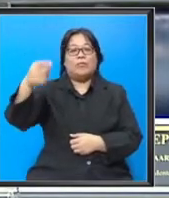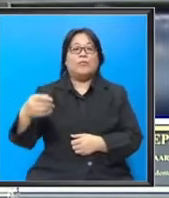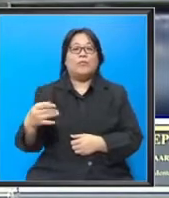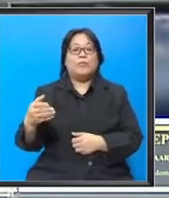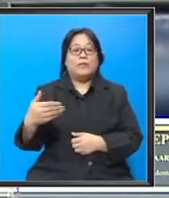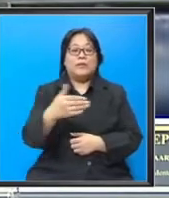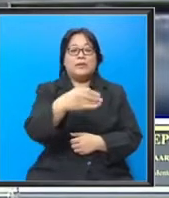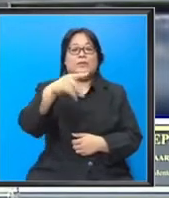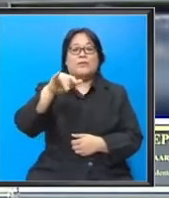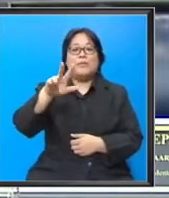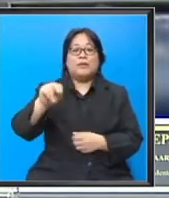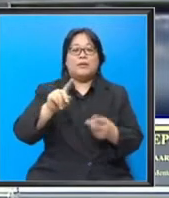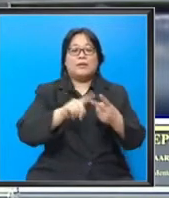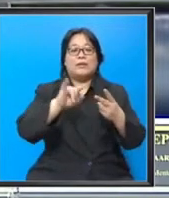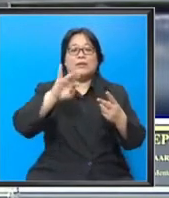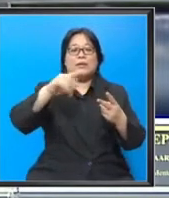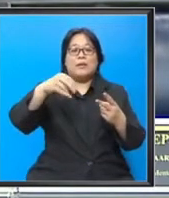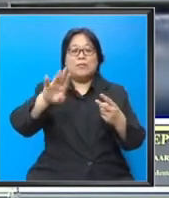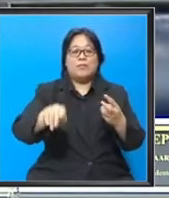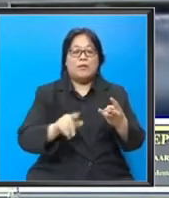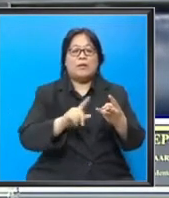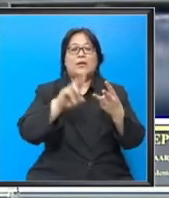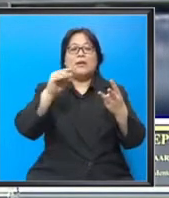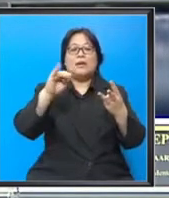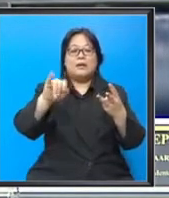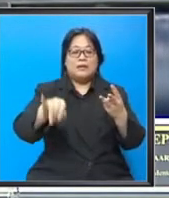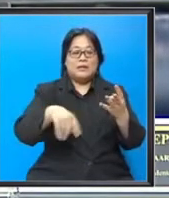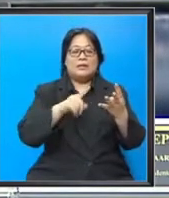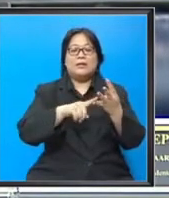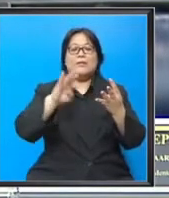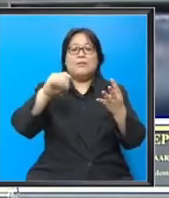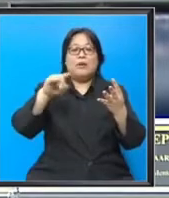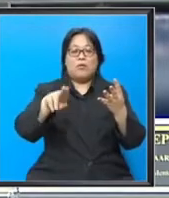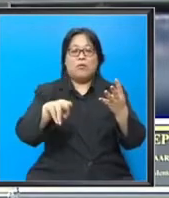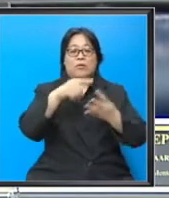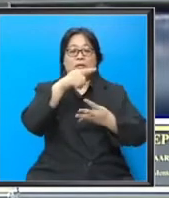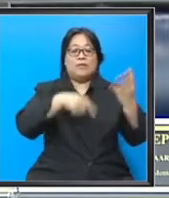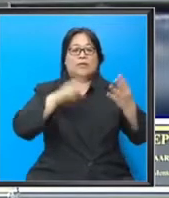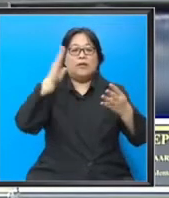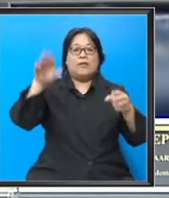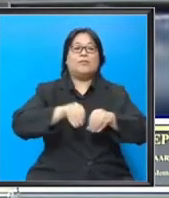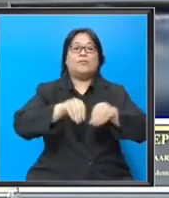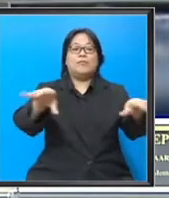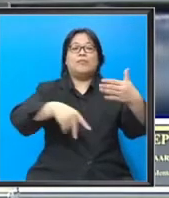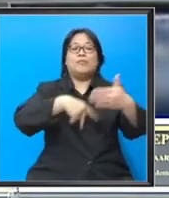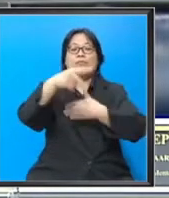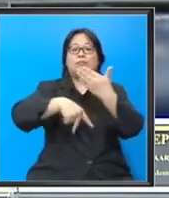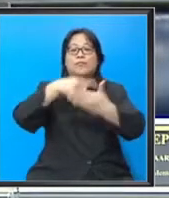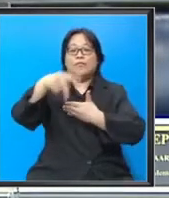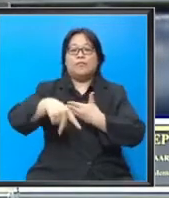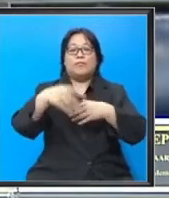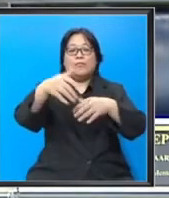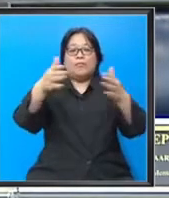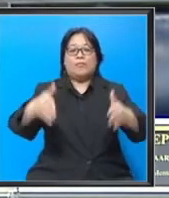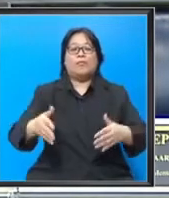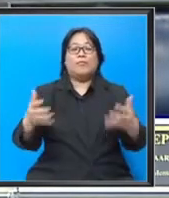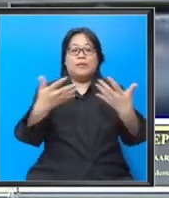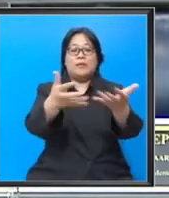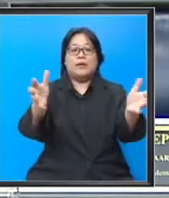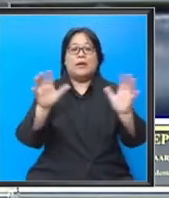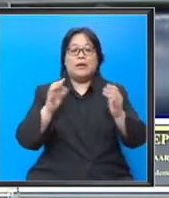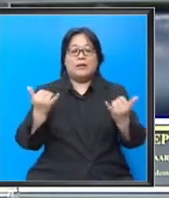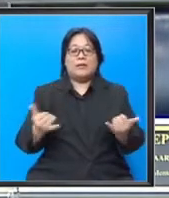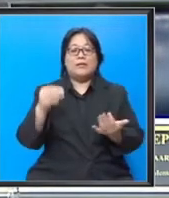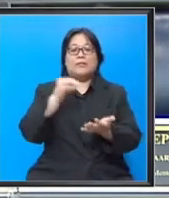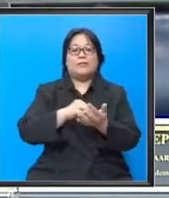spesies Fatin tilapia bawah dan juga klik program ini juga akan turut diperluaskan kepada peternak sangkar